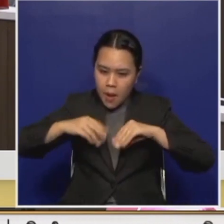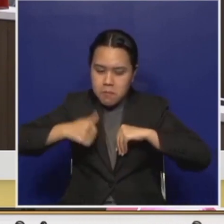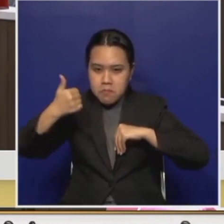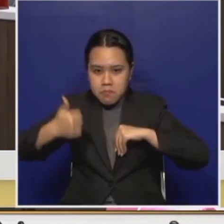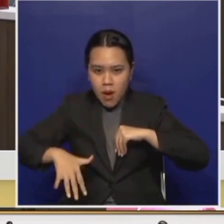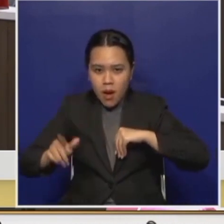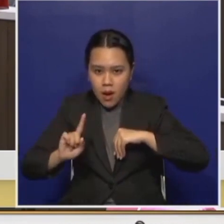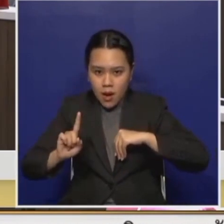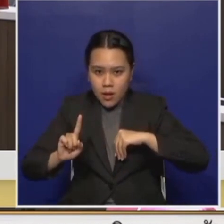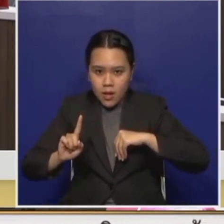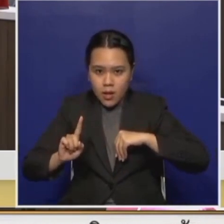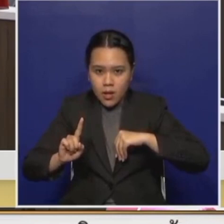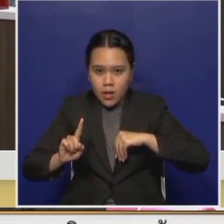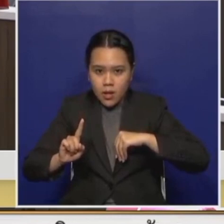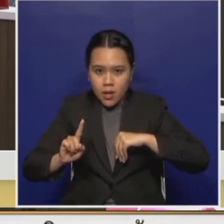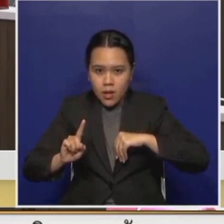เข้าสารปก